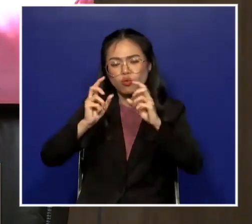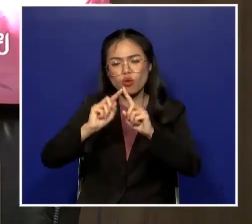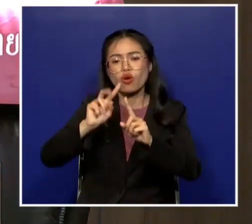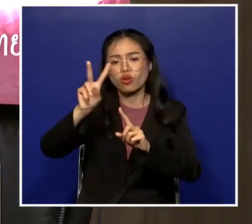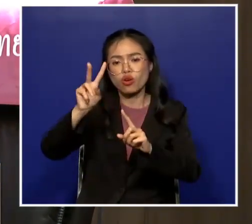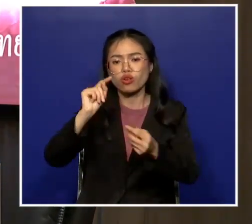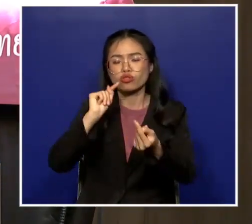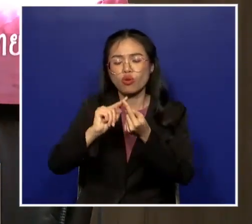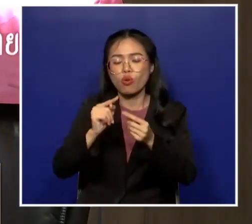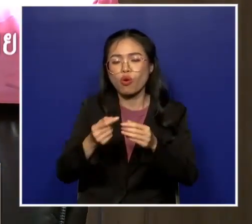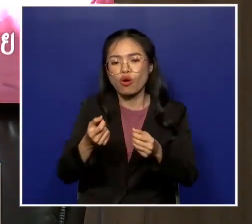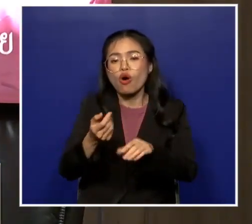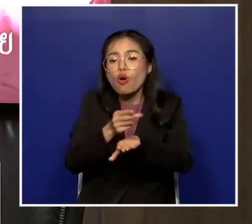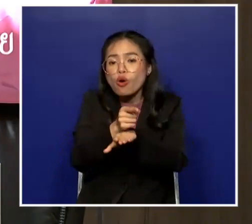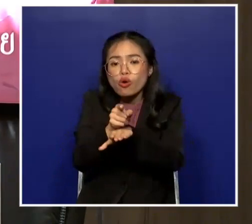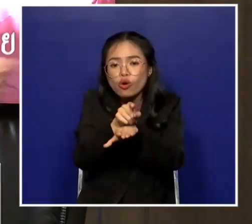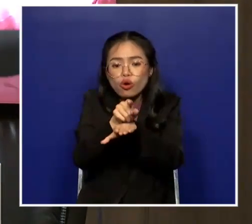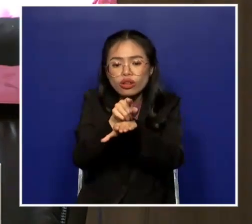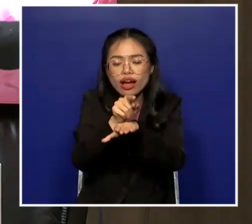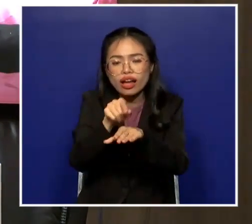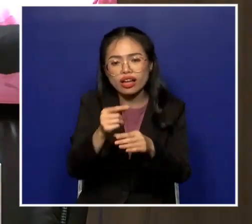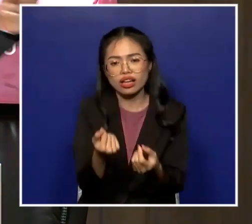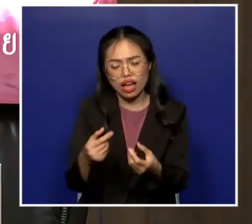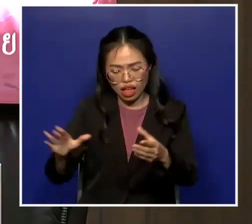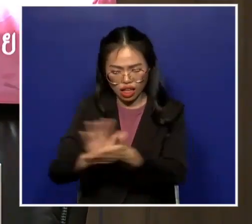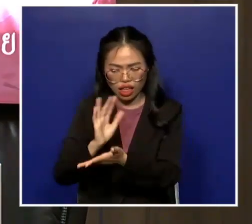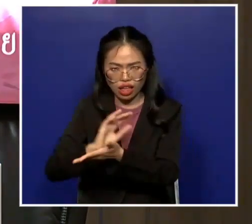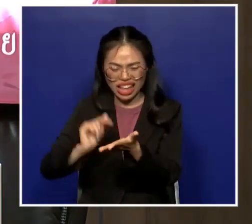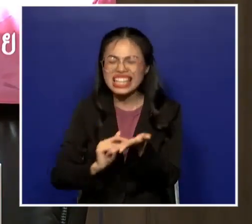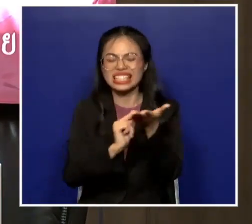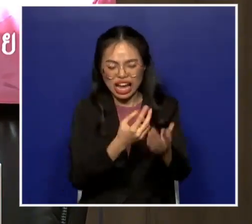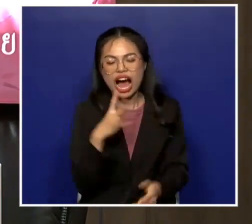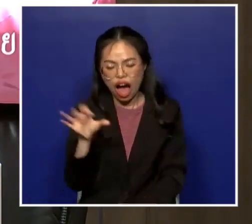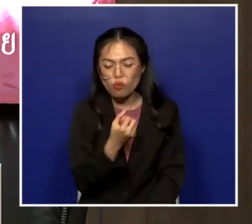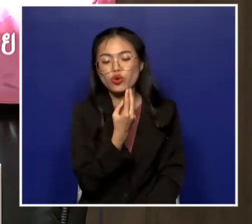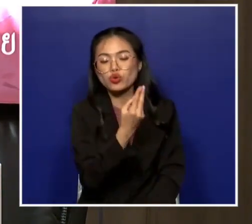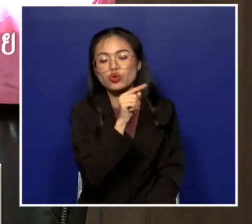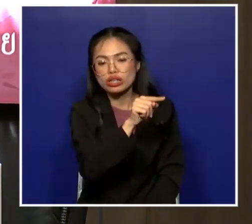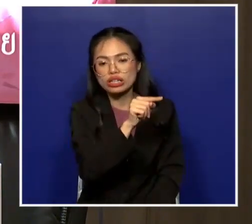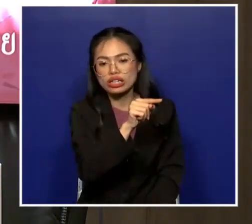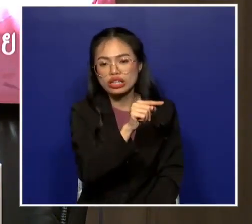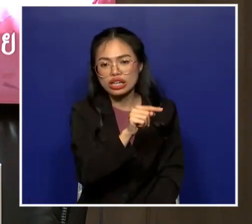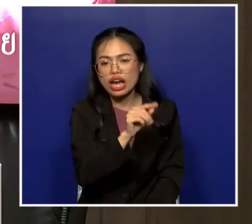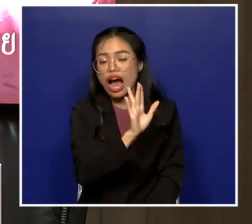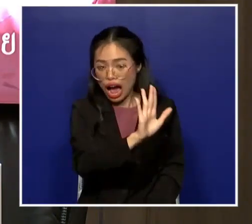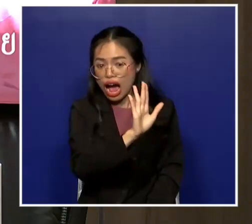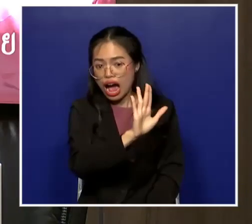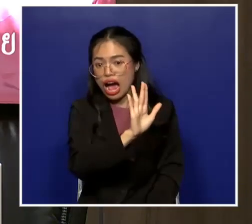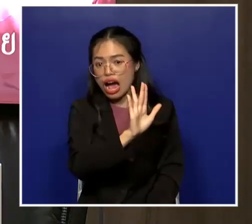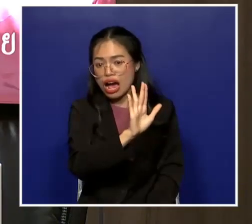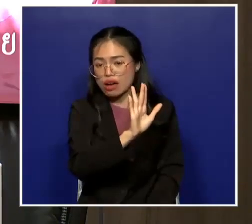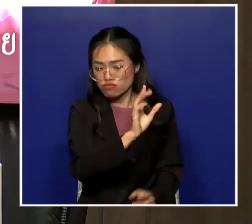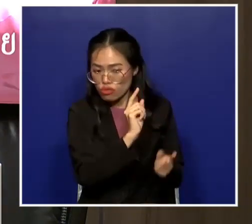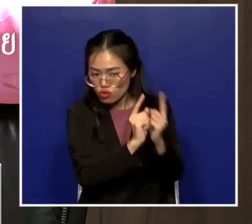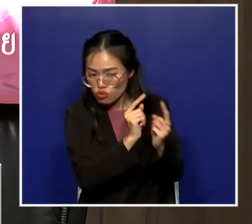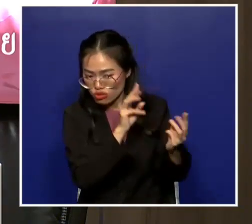งเรื่องรถถังนะใบเสร็จผมให้เมื่อกี้นี้เดี๋ยวผมจะยกให้ท่านไปดูเลยแล้วก็แน่จริงอย่าให้ศาลอย่าไปมุบมิบเรื่